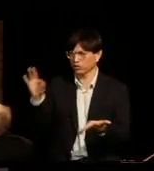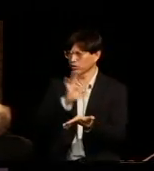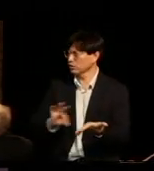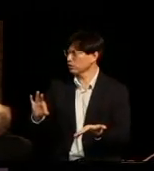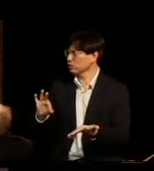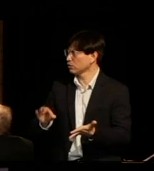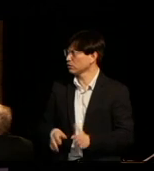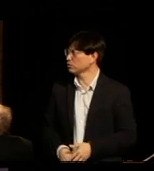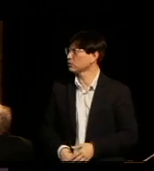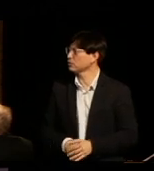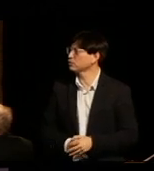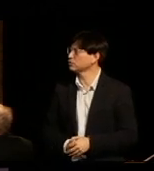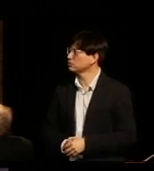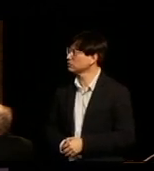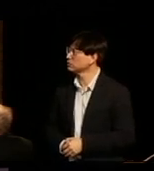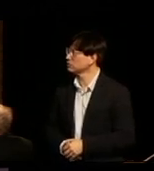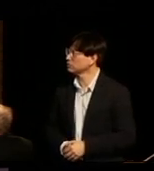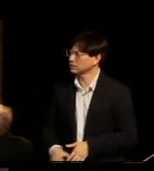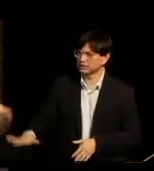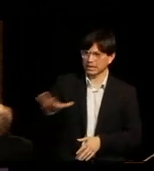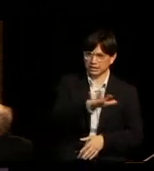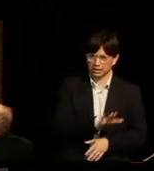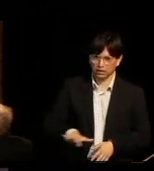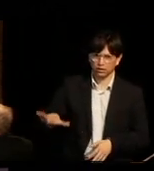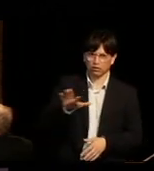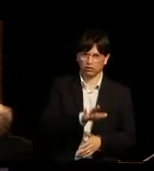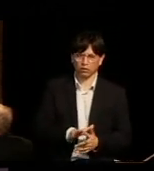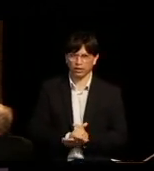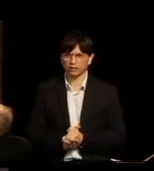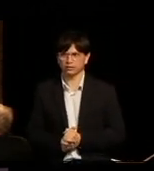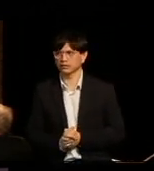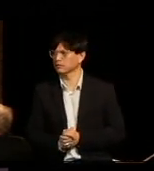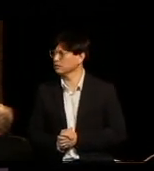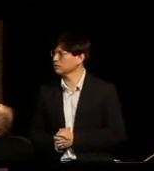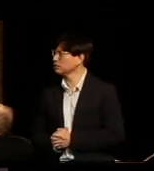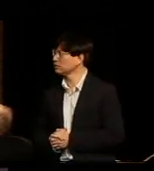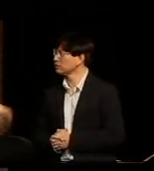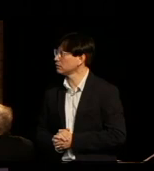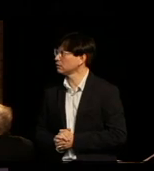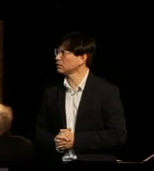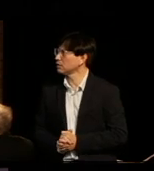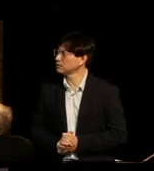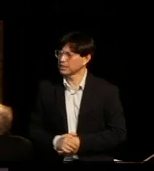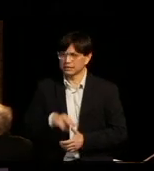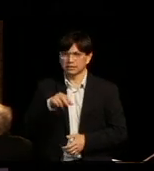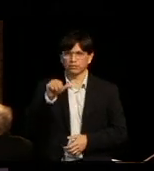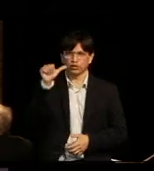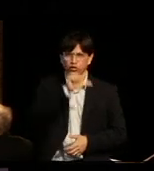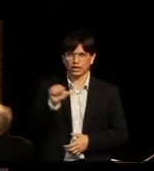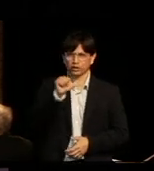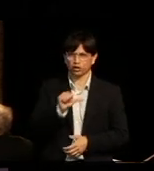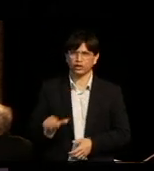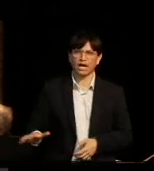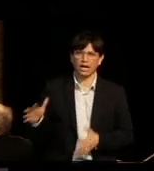catechistico Nazionale No anzi del settore della del servizio nazionale per la